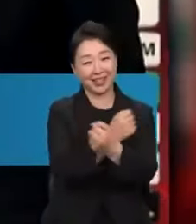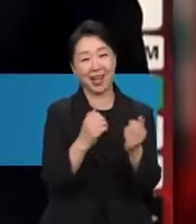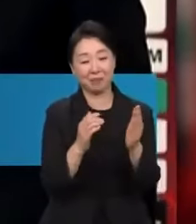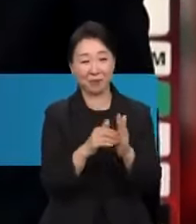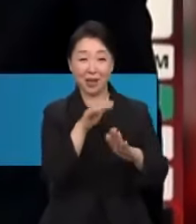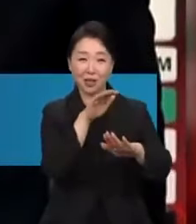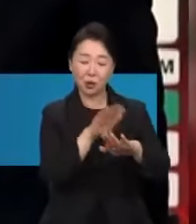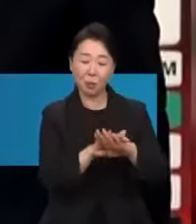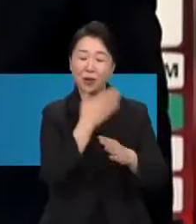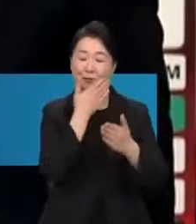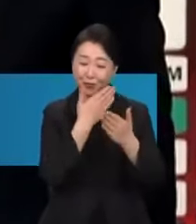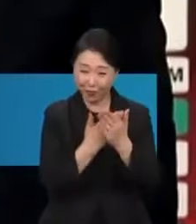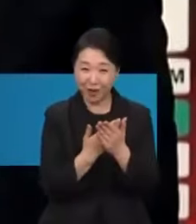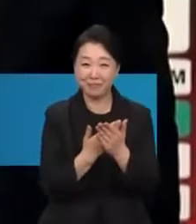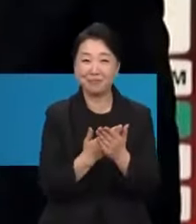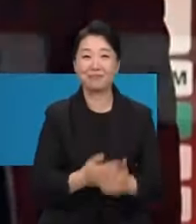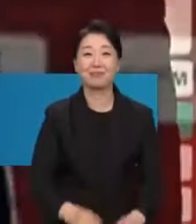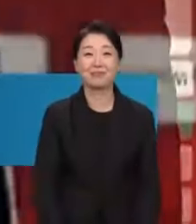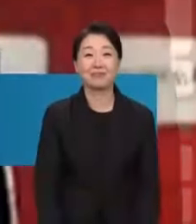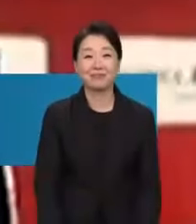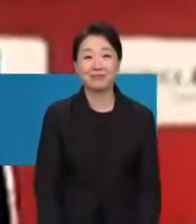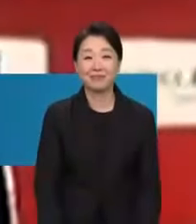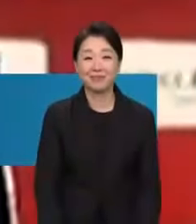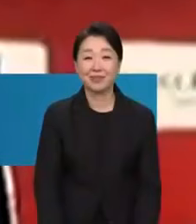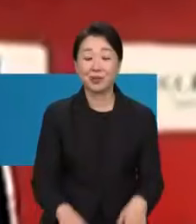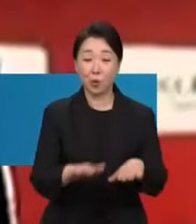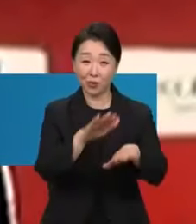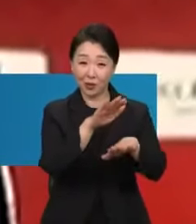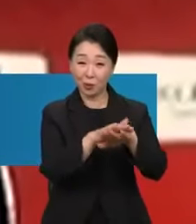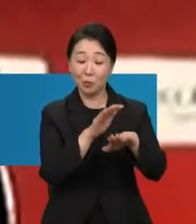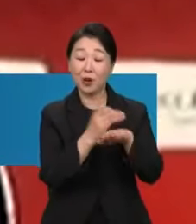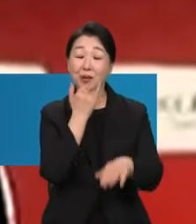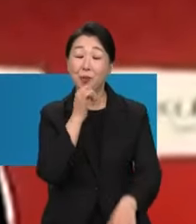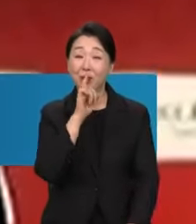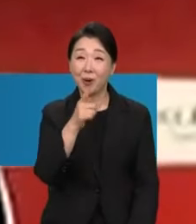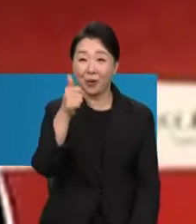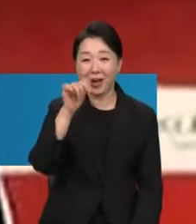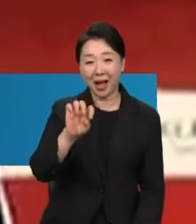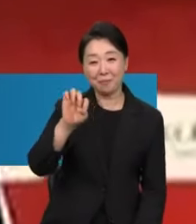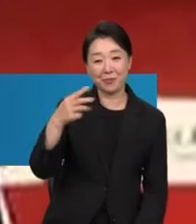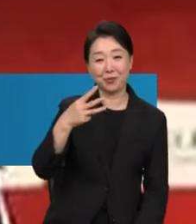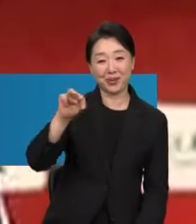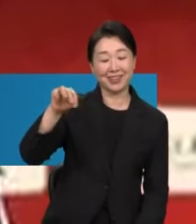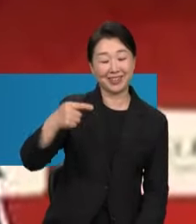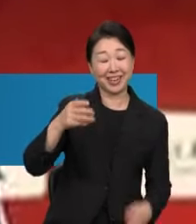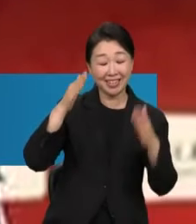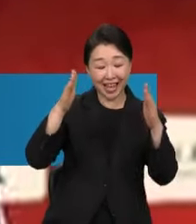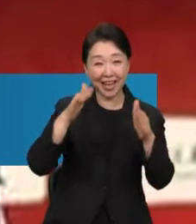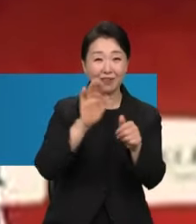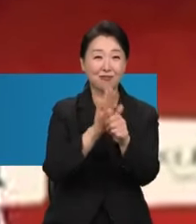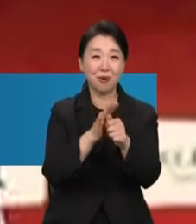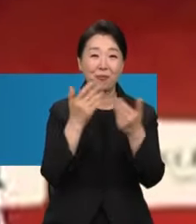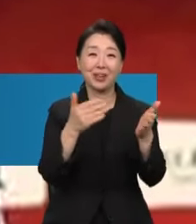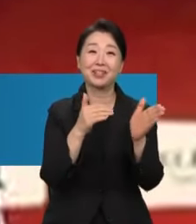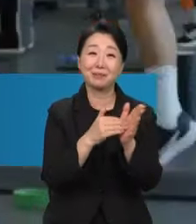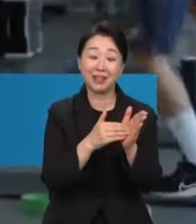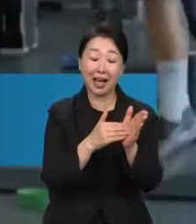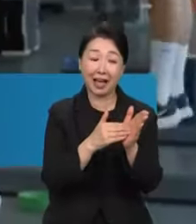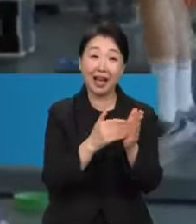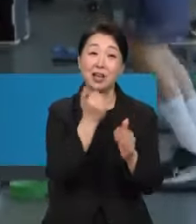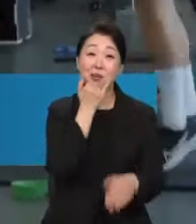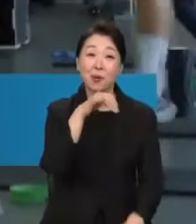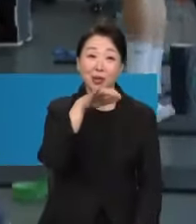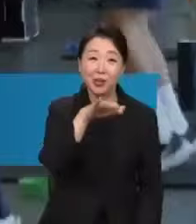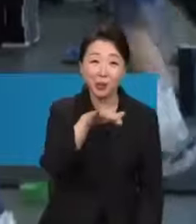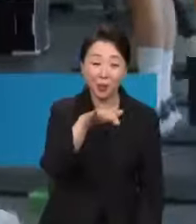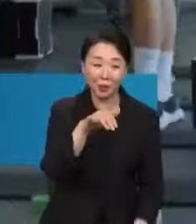손흥민에겐 전환점이었으니까요. 이 자리에서 손흥민은 독일어로 함부르크를 향한 응원을 보냈는데 함부르크도 손흥민